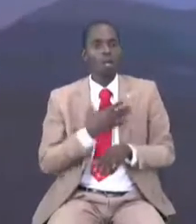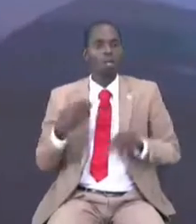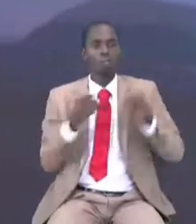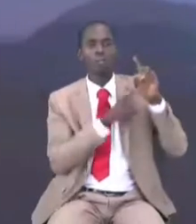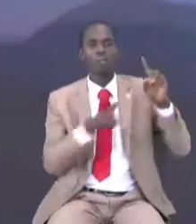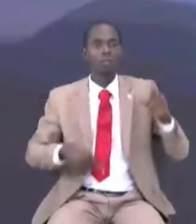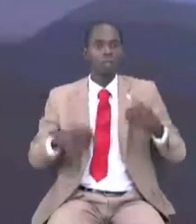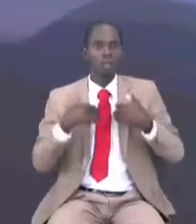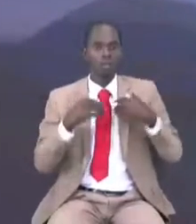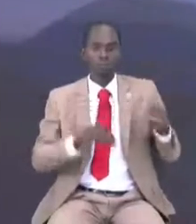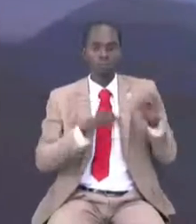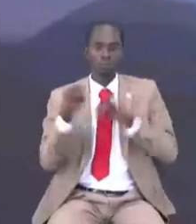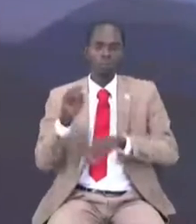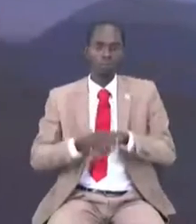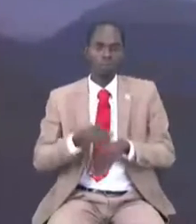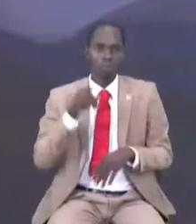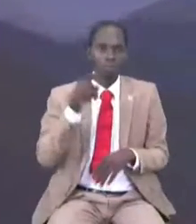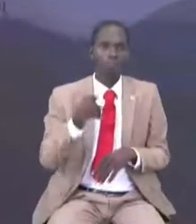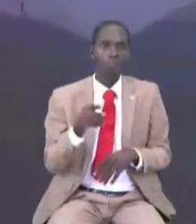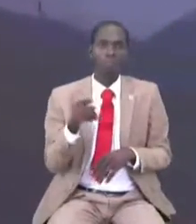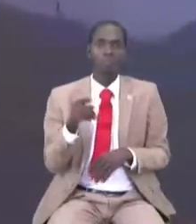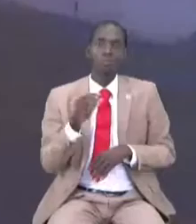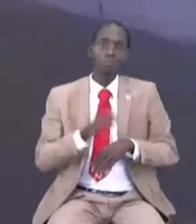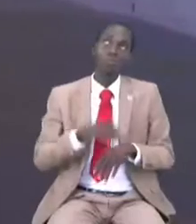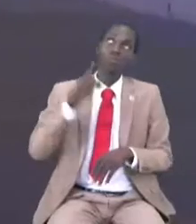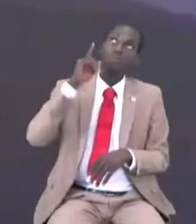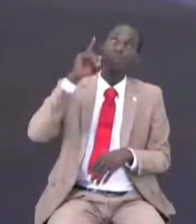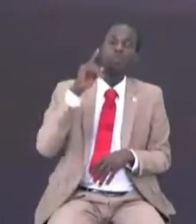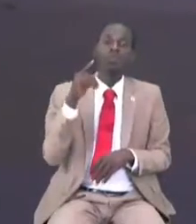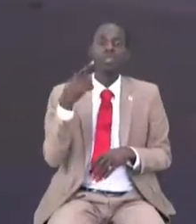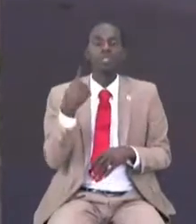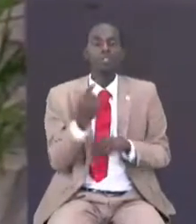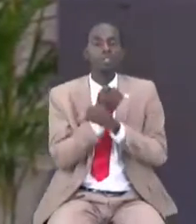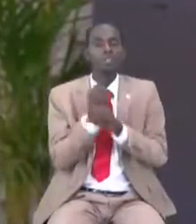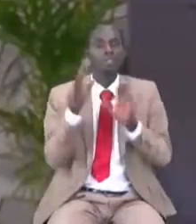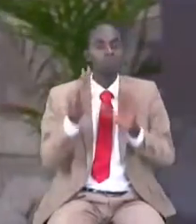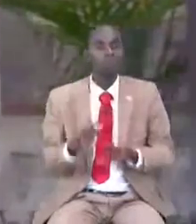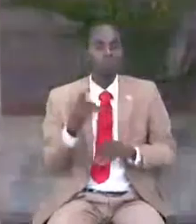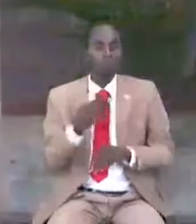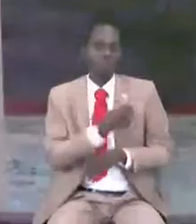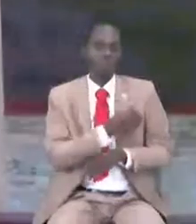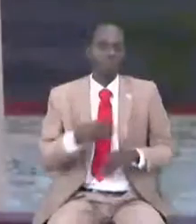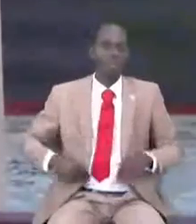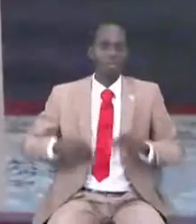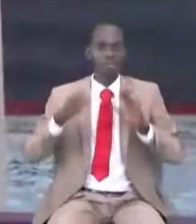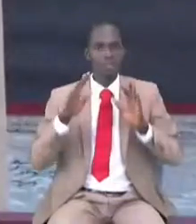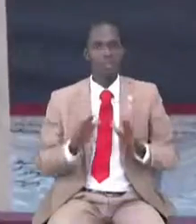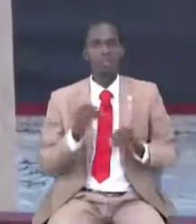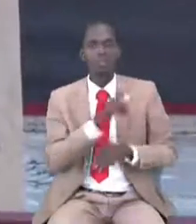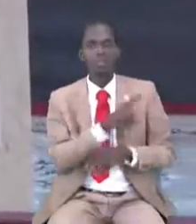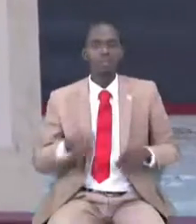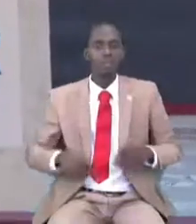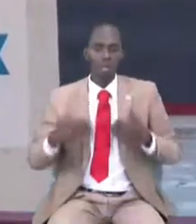a fait retomber sur le médiateur, sur le merci, sur celui qui est mort pour nous. L'Éternel a fait retomber sur lui l'iniquité de nous